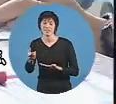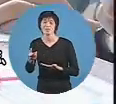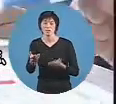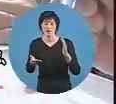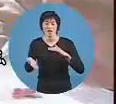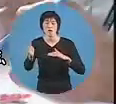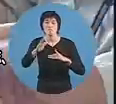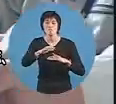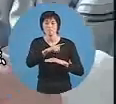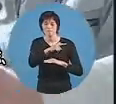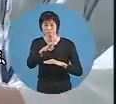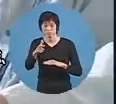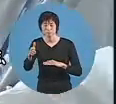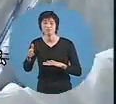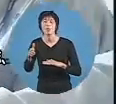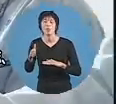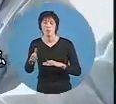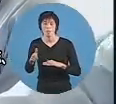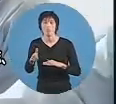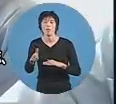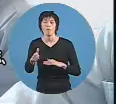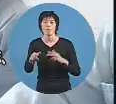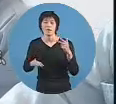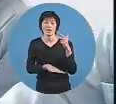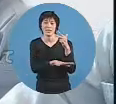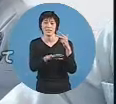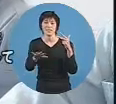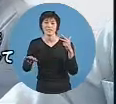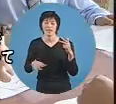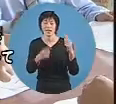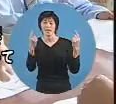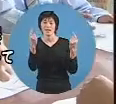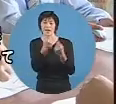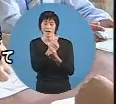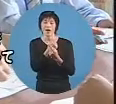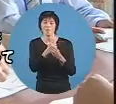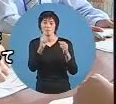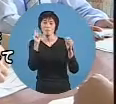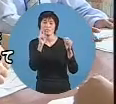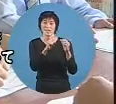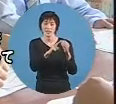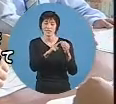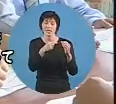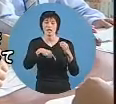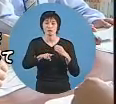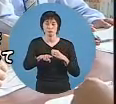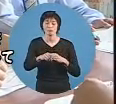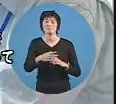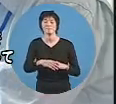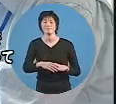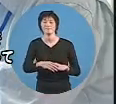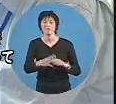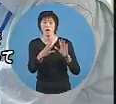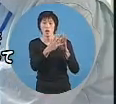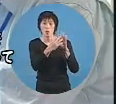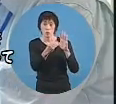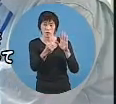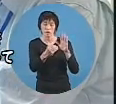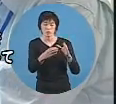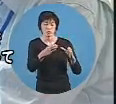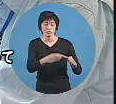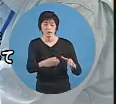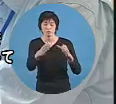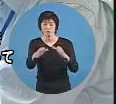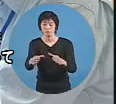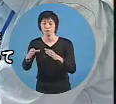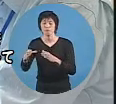新聞雑誌段ボールというこういった古紙類を資源化をしていくということで、モデル地区を3